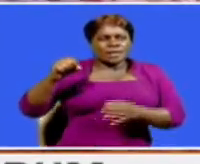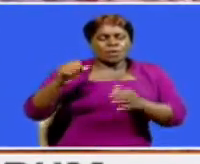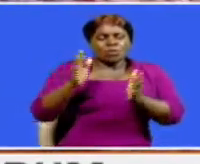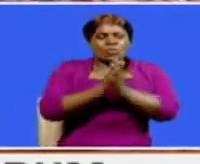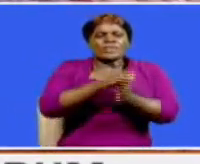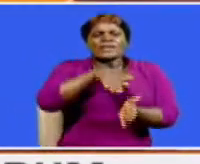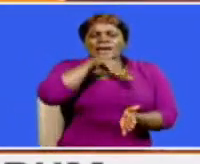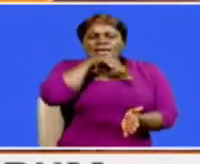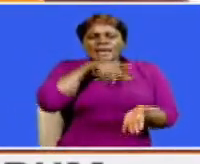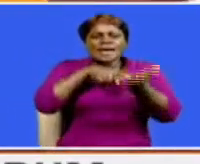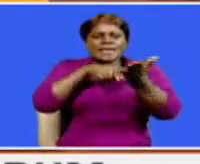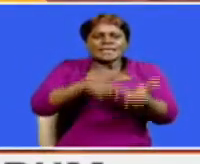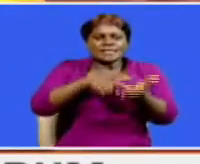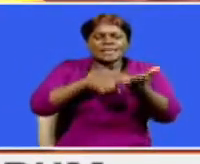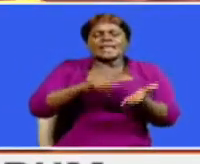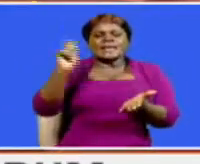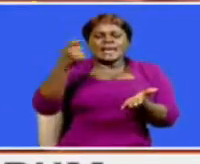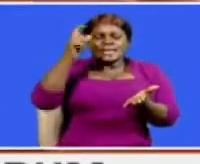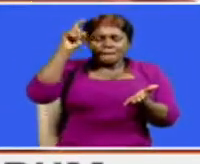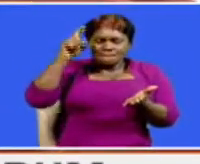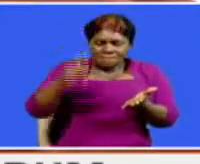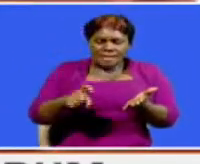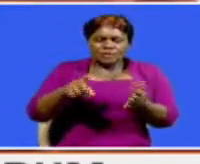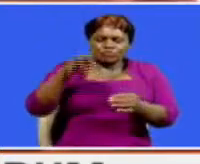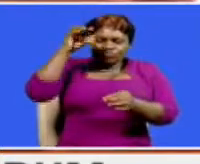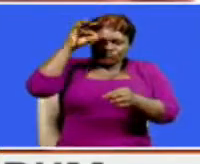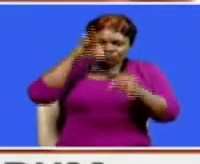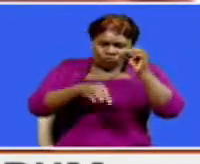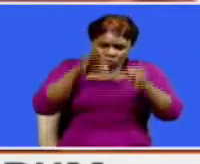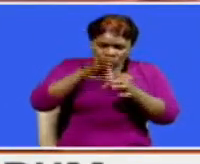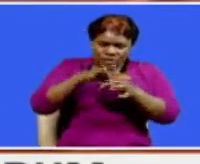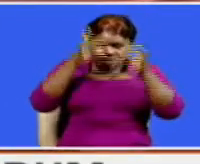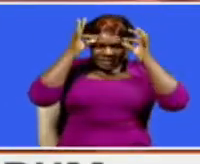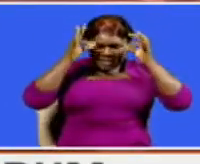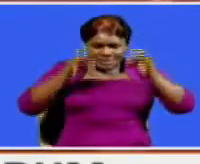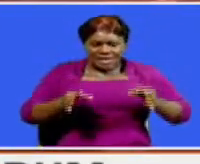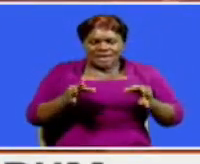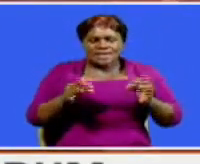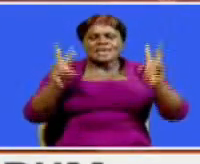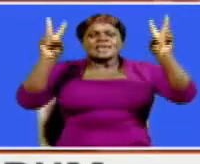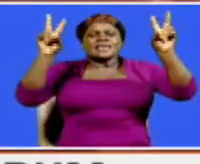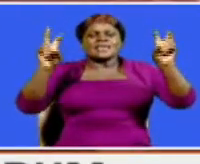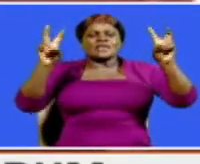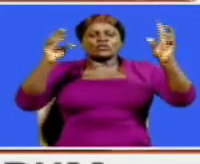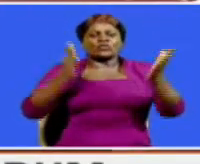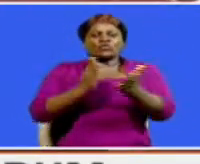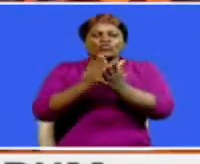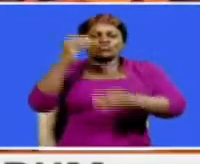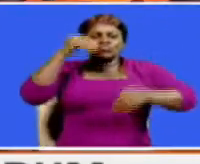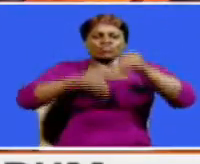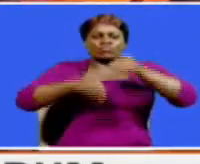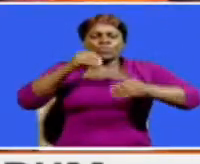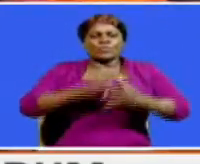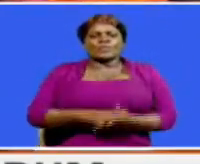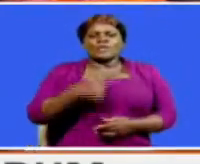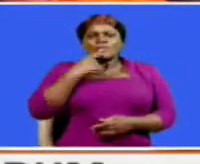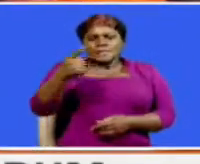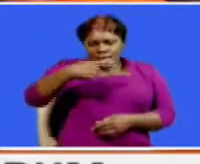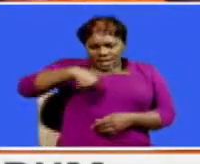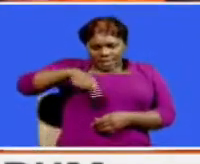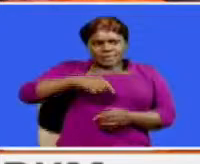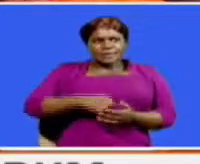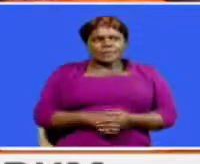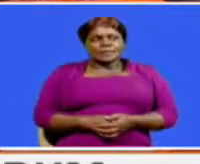leader insisted that Kenyans must be given an opportunity to determine those issues through a referendum. Ulituambia